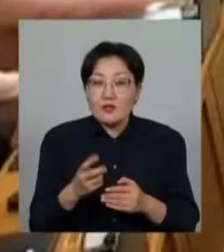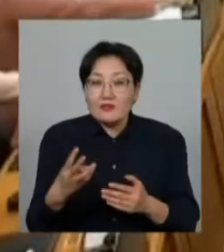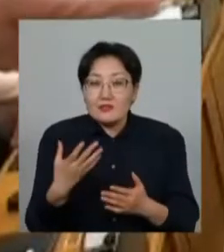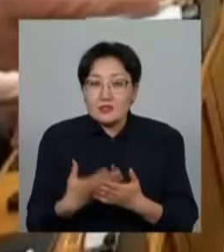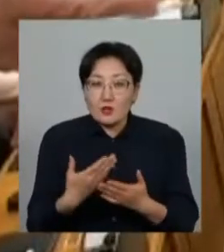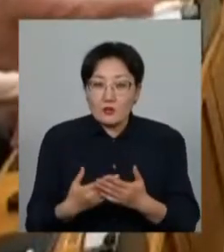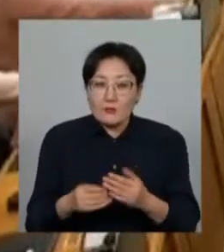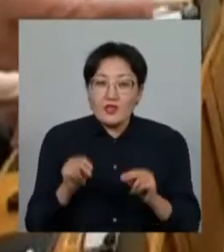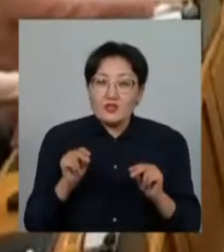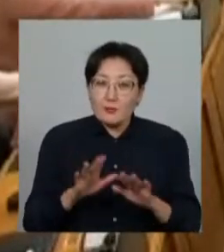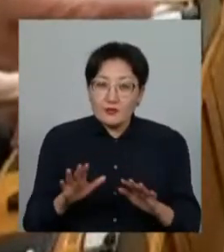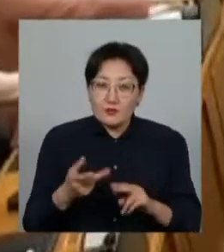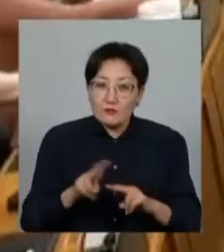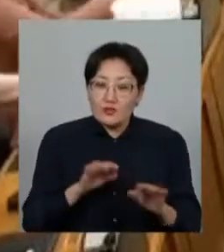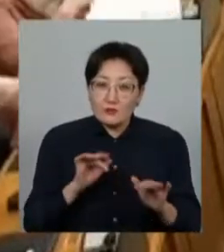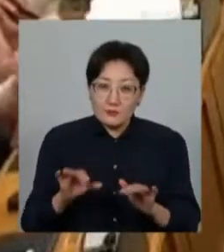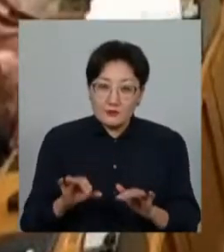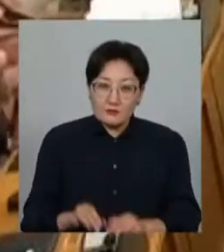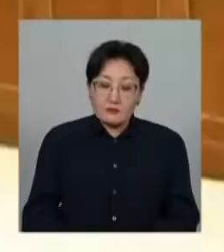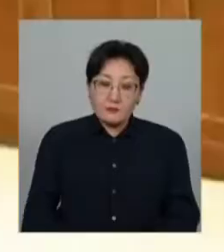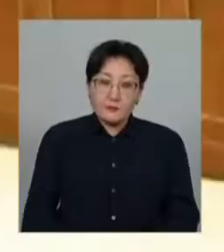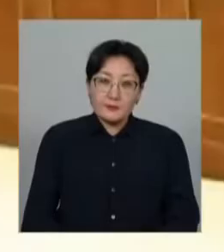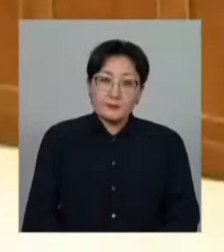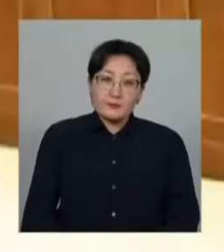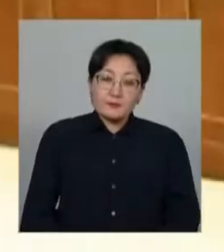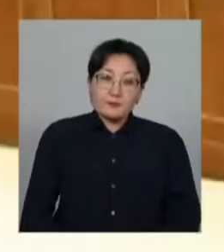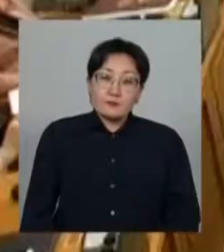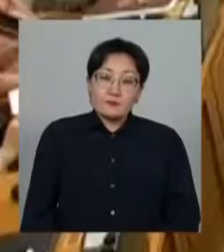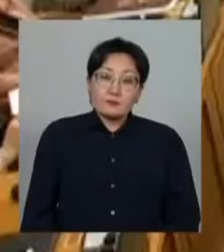примеров непрозрачности данного процесса.